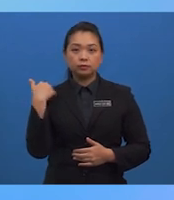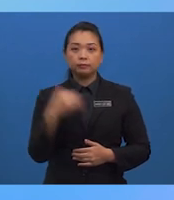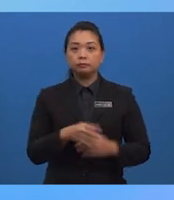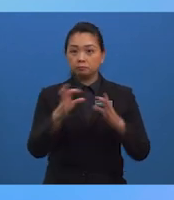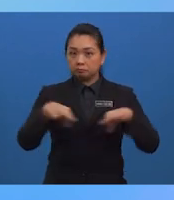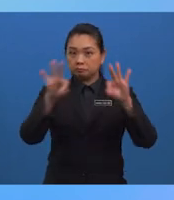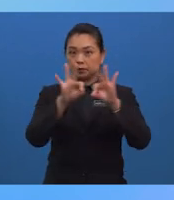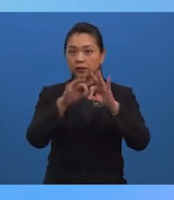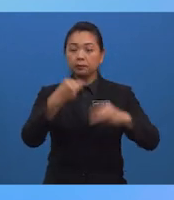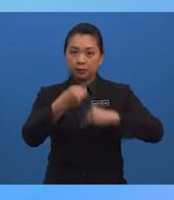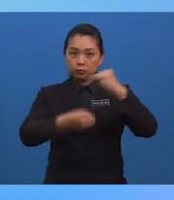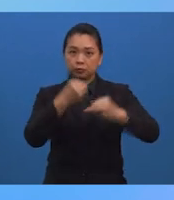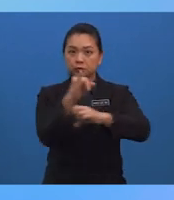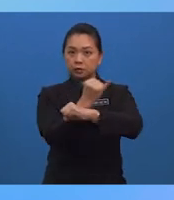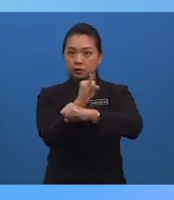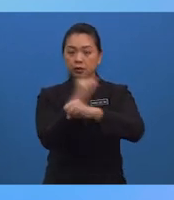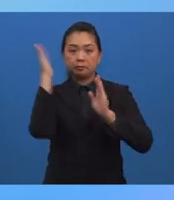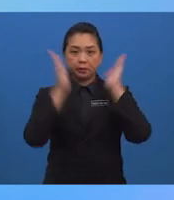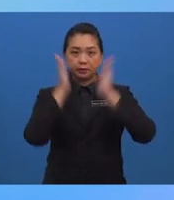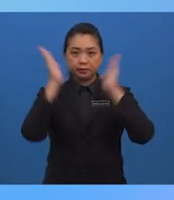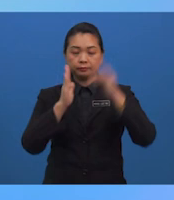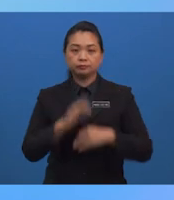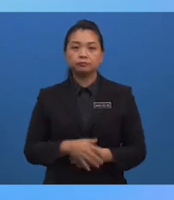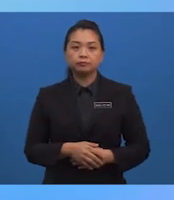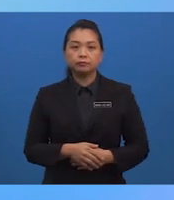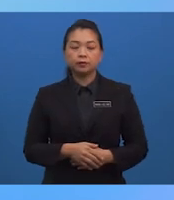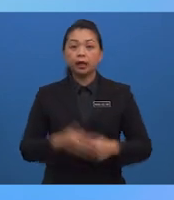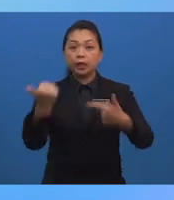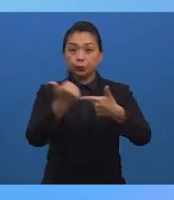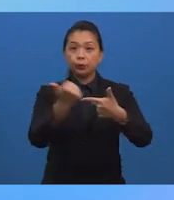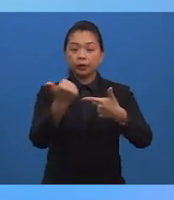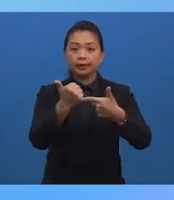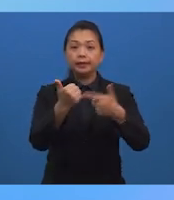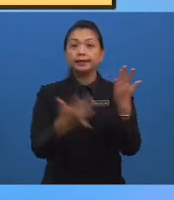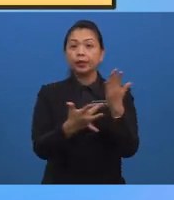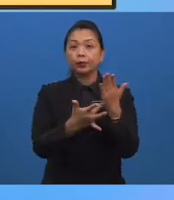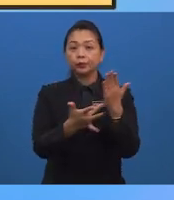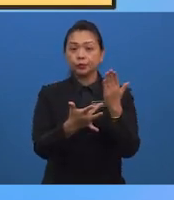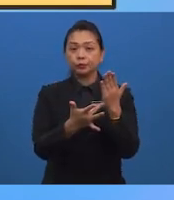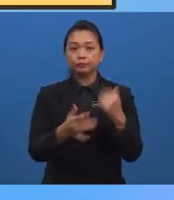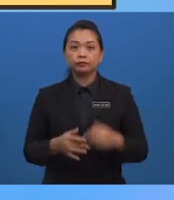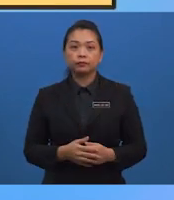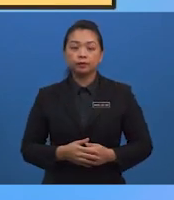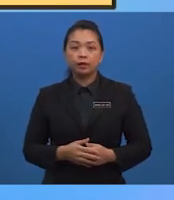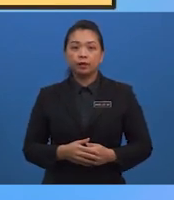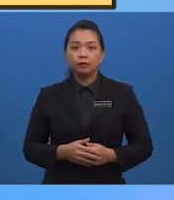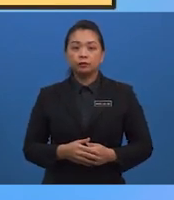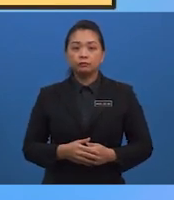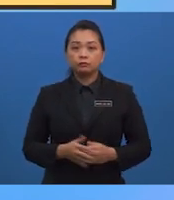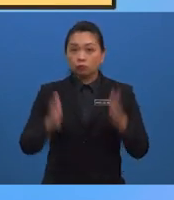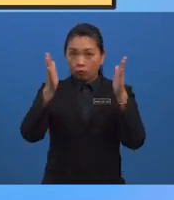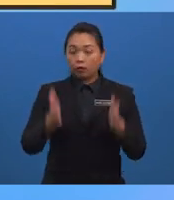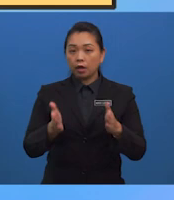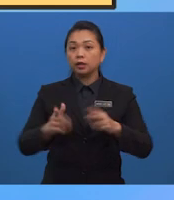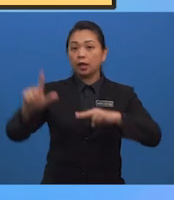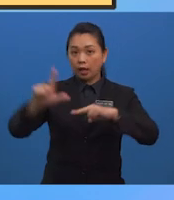Malaysia. Aspek yang kedua ialah aspek teknologi. Para pelabur membawa